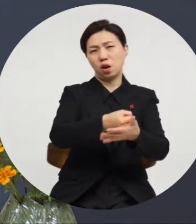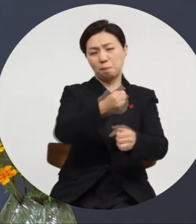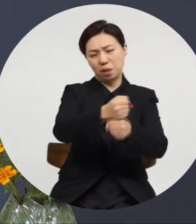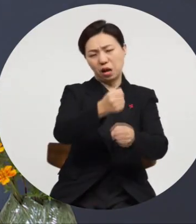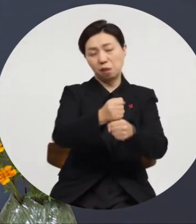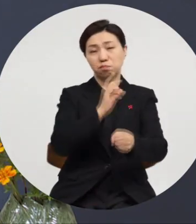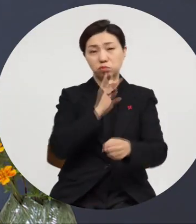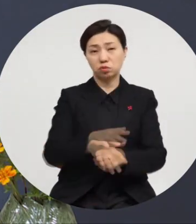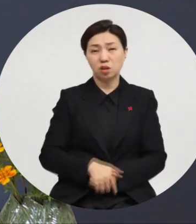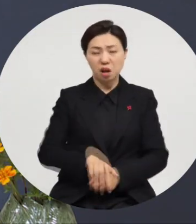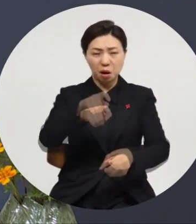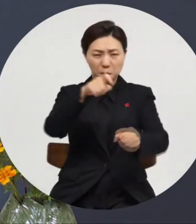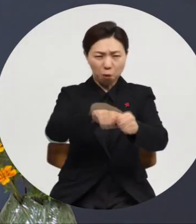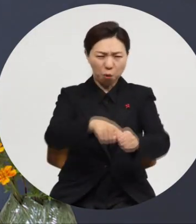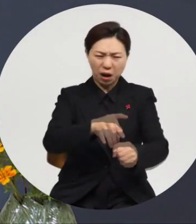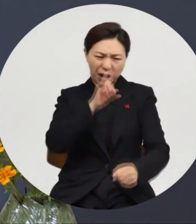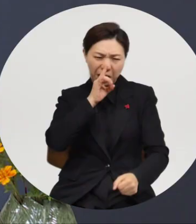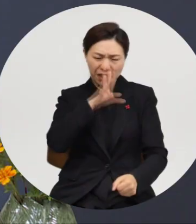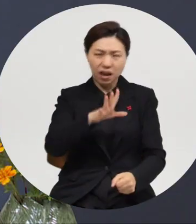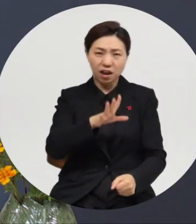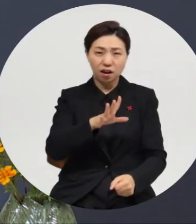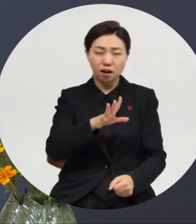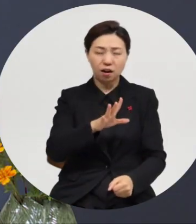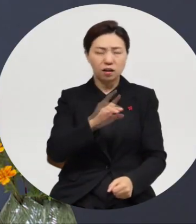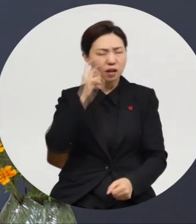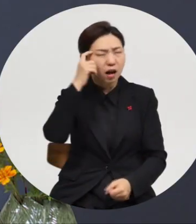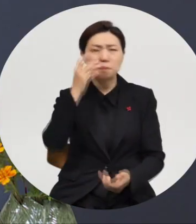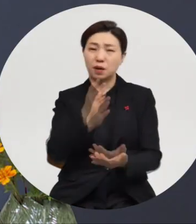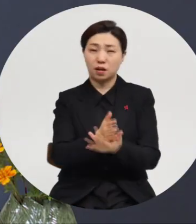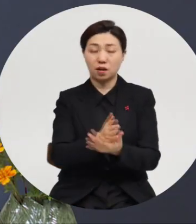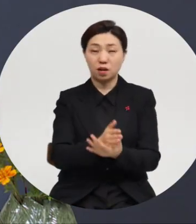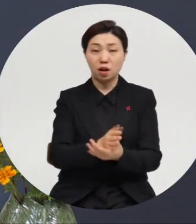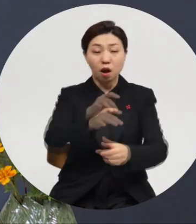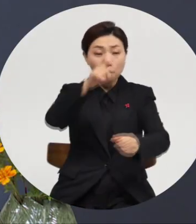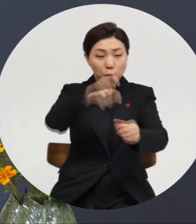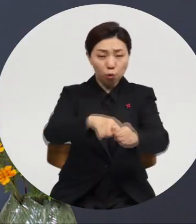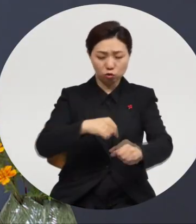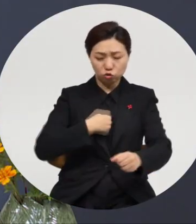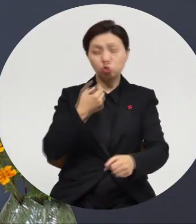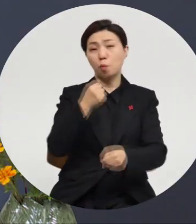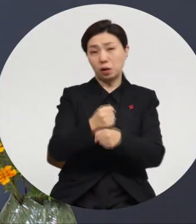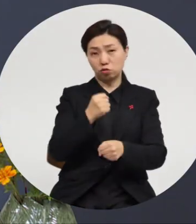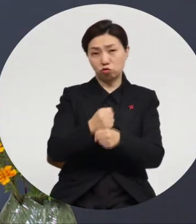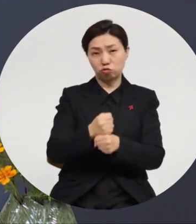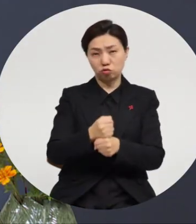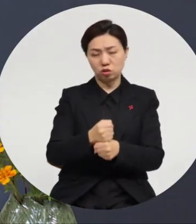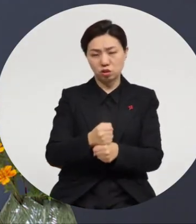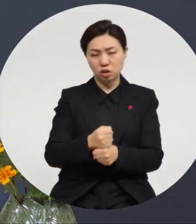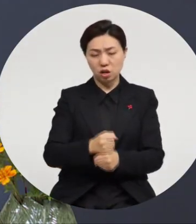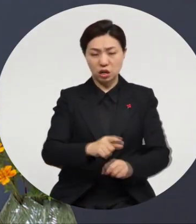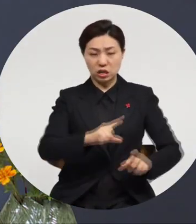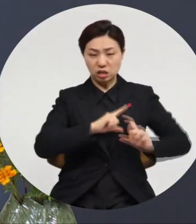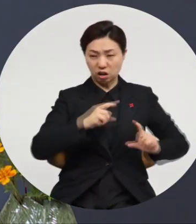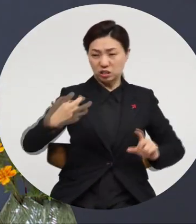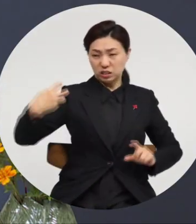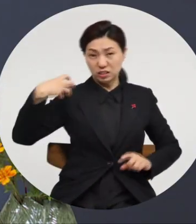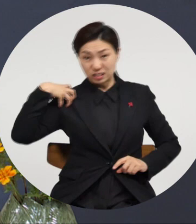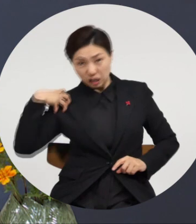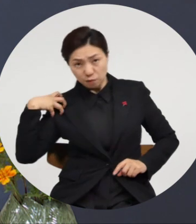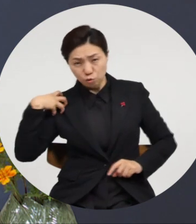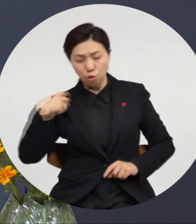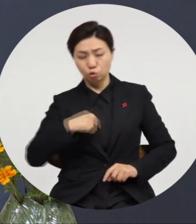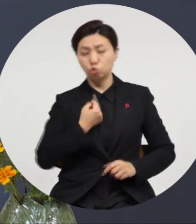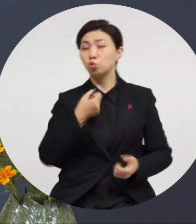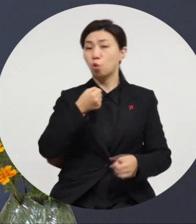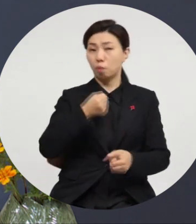목적은 자기가 만드는 거예요. 그러니까 목적이 있으면 안 된다 이렇게 생각하면 안 돼. 목적은 자기가 만들고 사명도